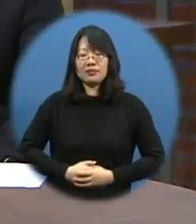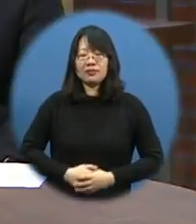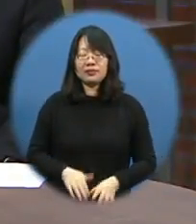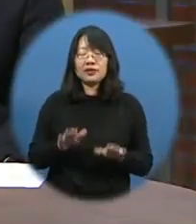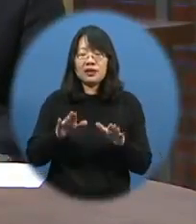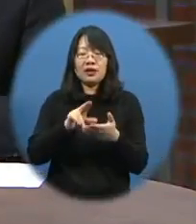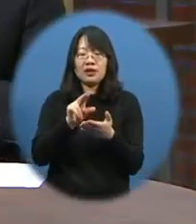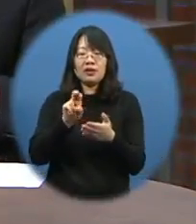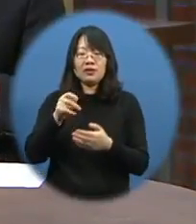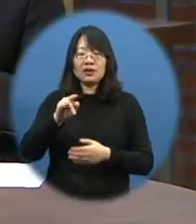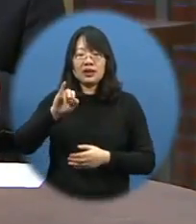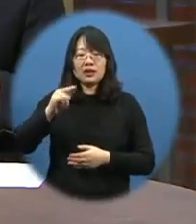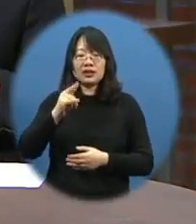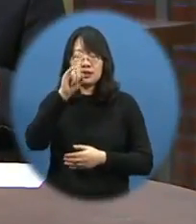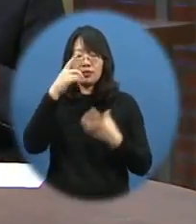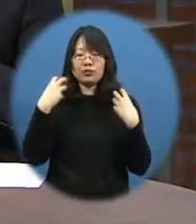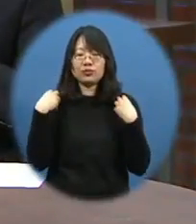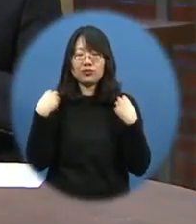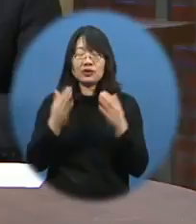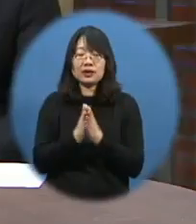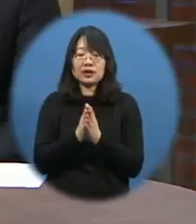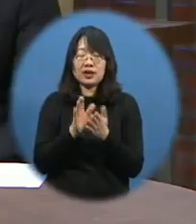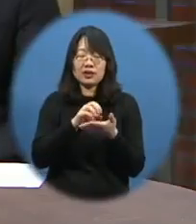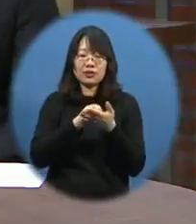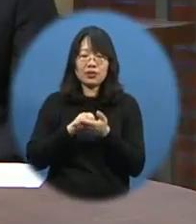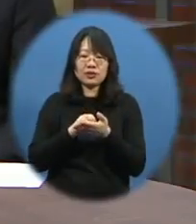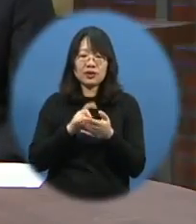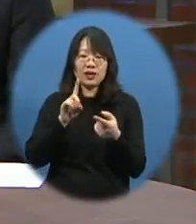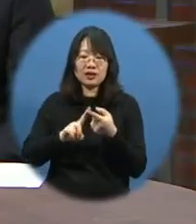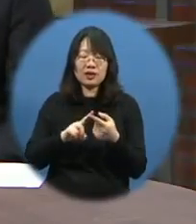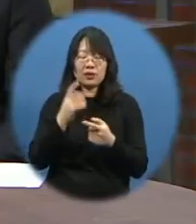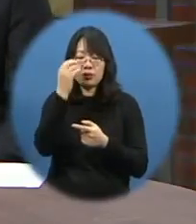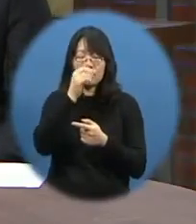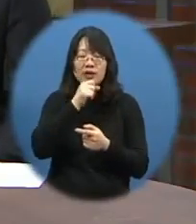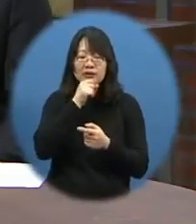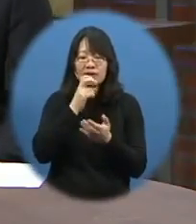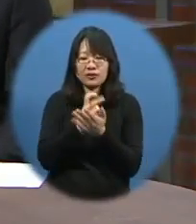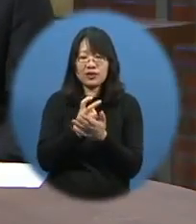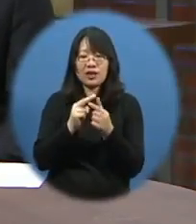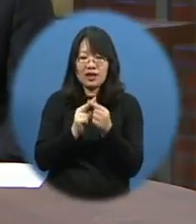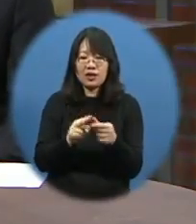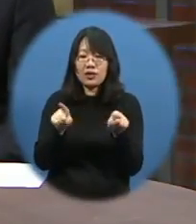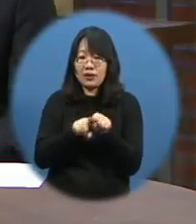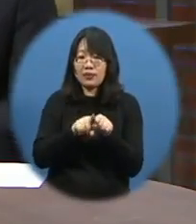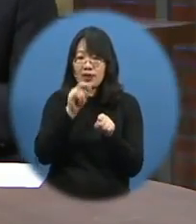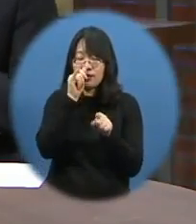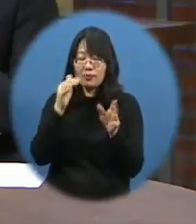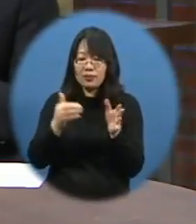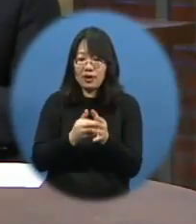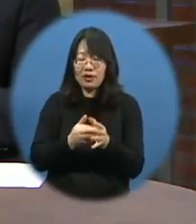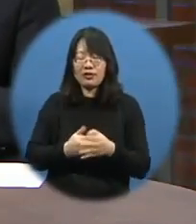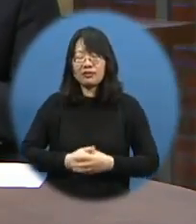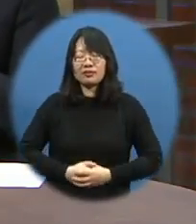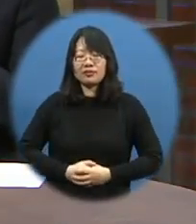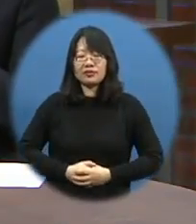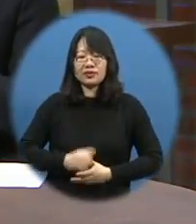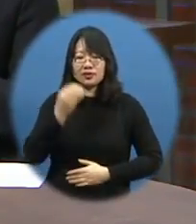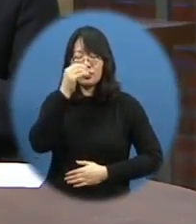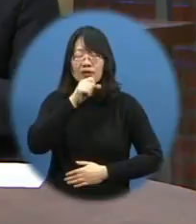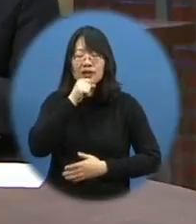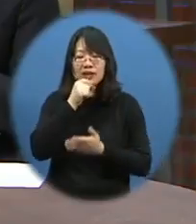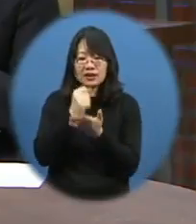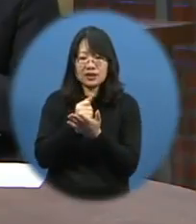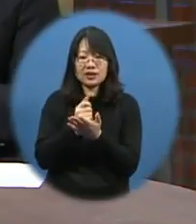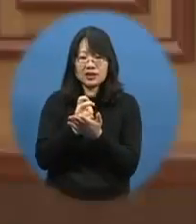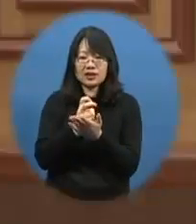현 문재인 정부에 들어와서 도입되려고 하는 고교 학점제하고 그렇죠. 얘기를 같이 하고 있습니다. 그렇죠. 고교 학점제가 예. 그런 거죠. 예. 고교 학점제가